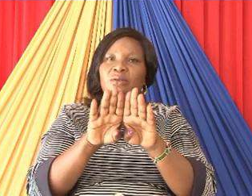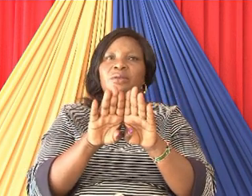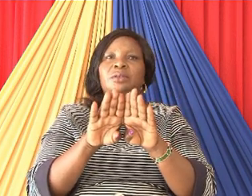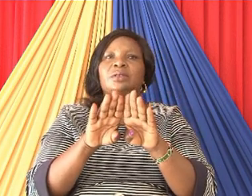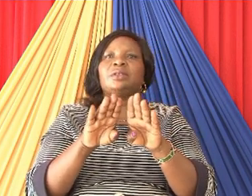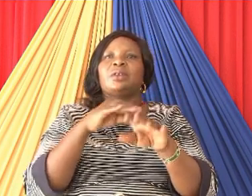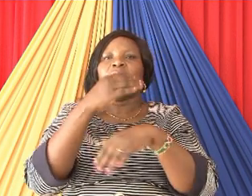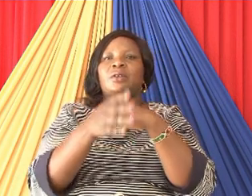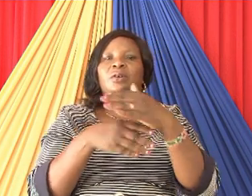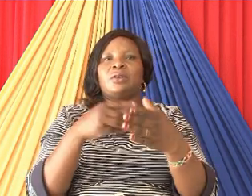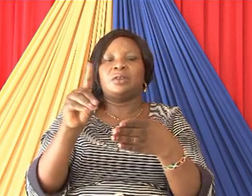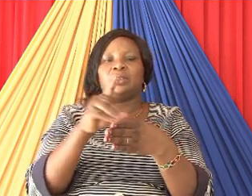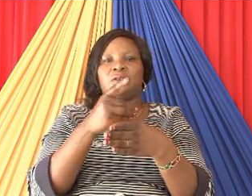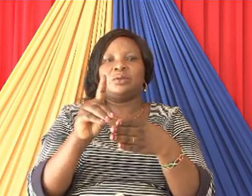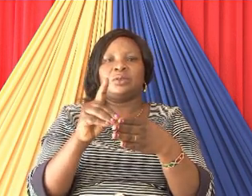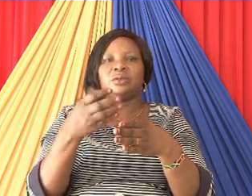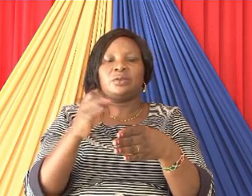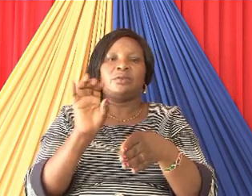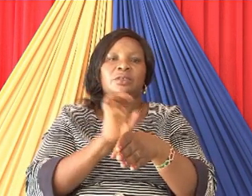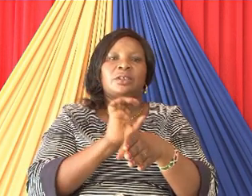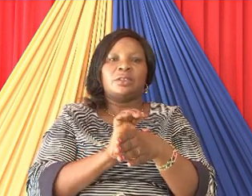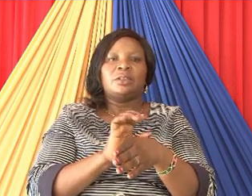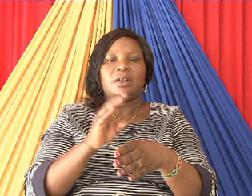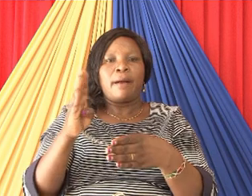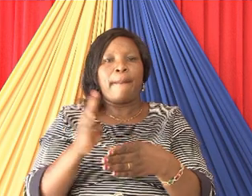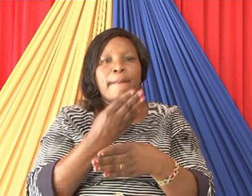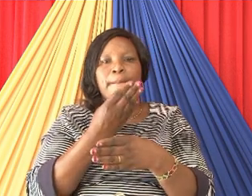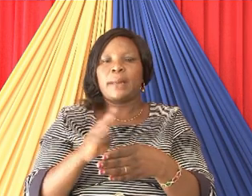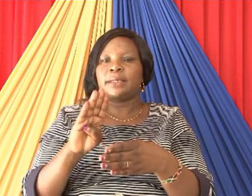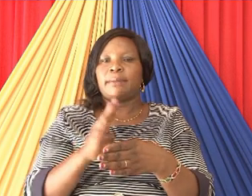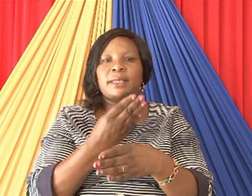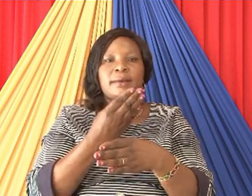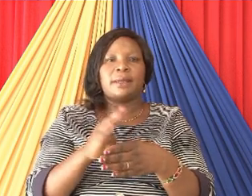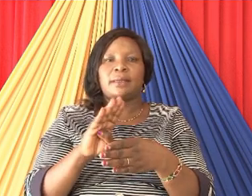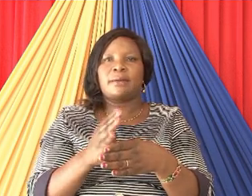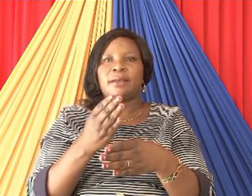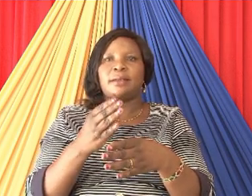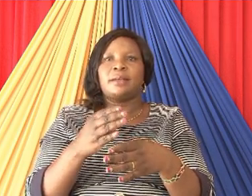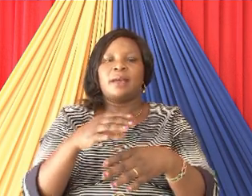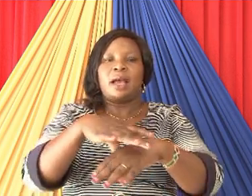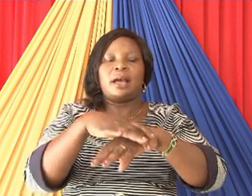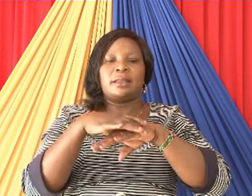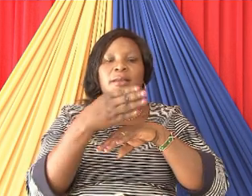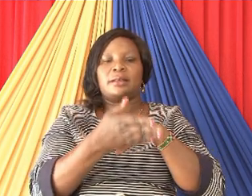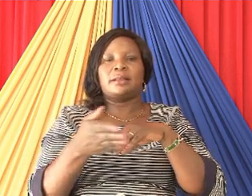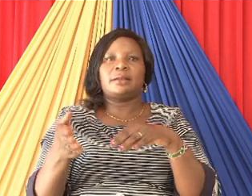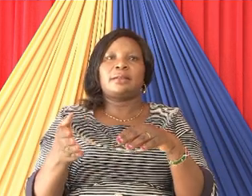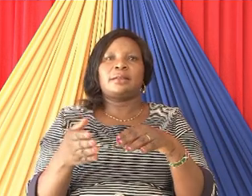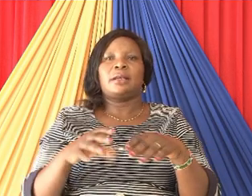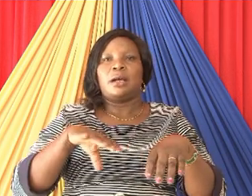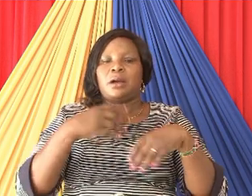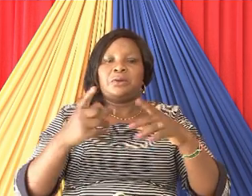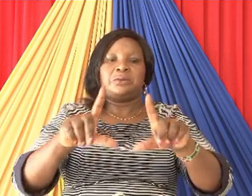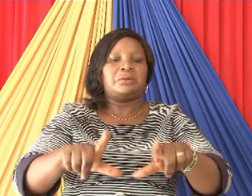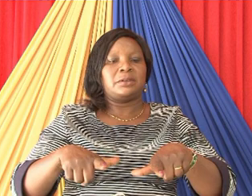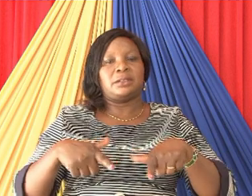zimefungwa, wanashughulikia mambo ya ulimwengu, wanashughulikia kazi zao. They are worried of what they are going to eat, what they